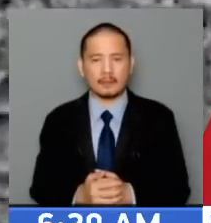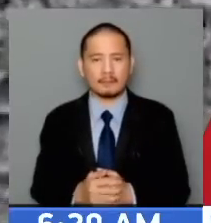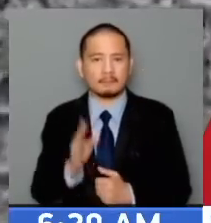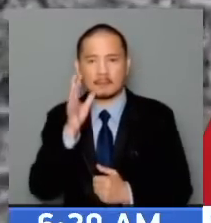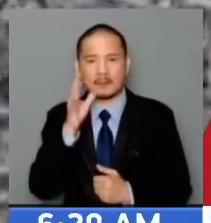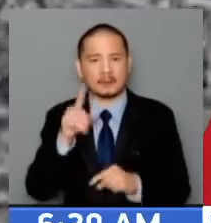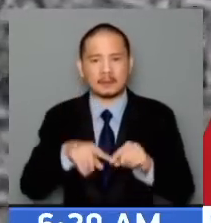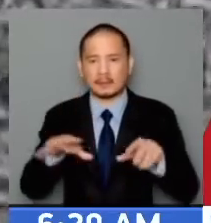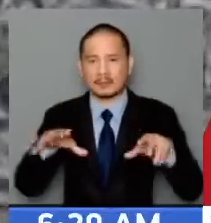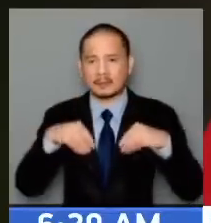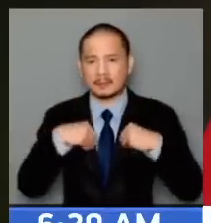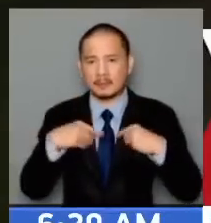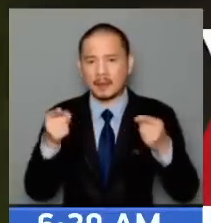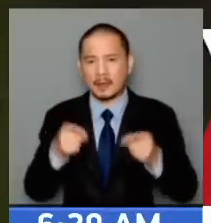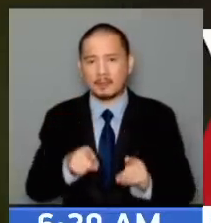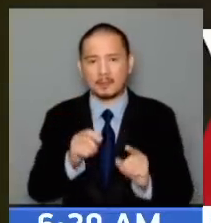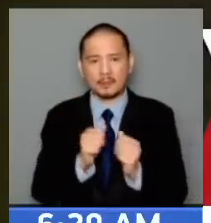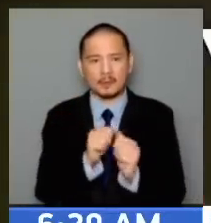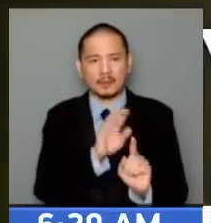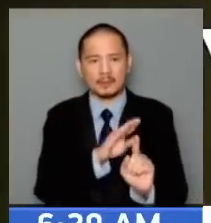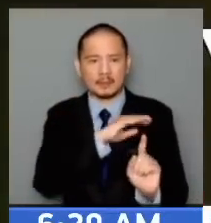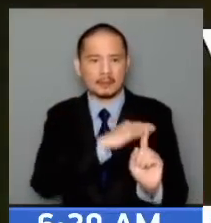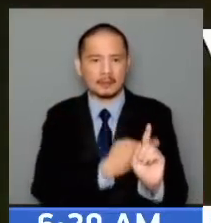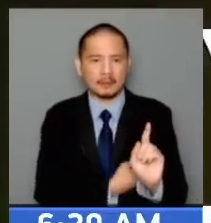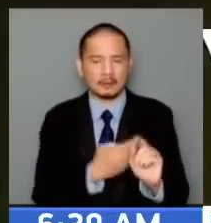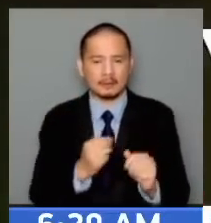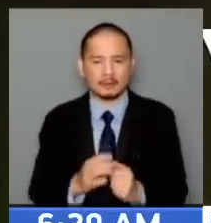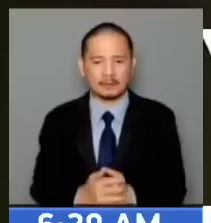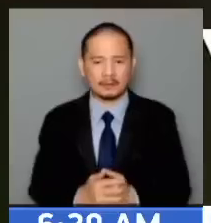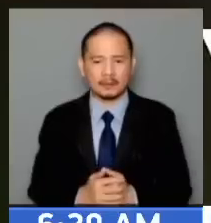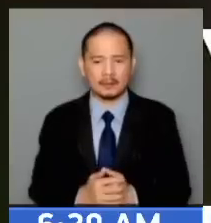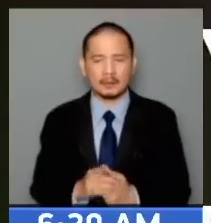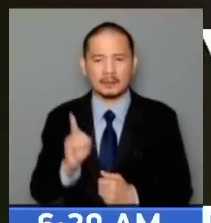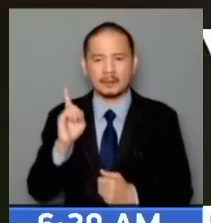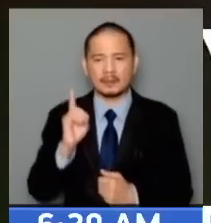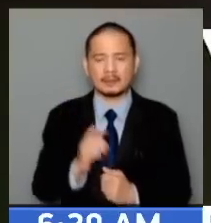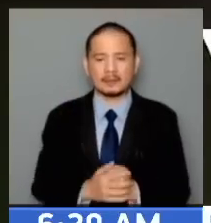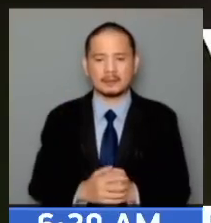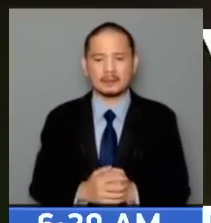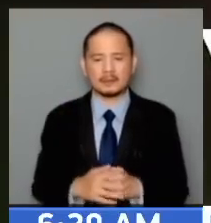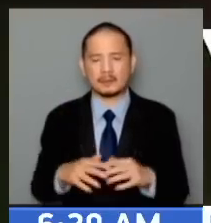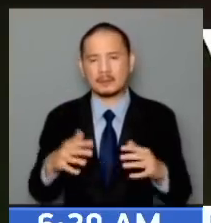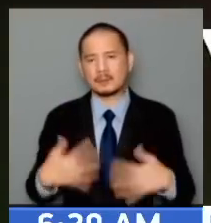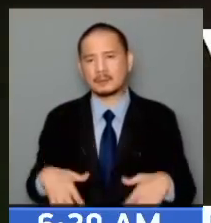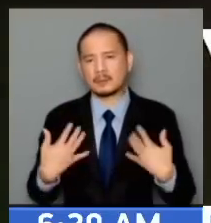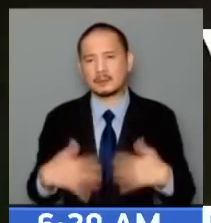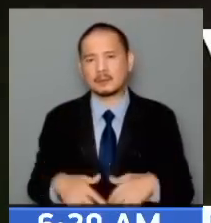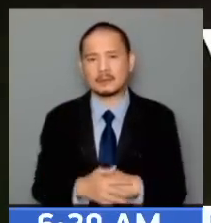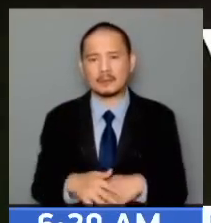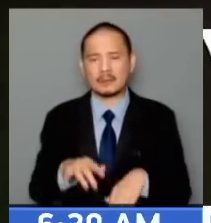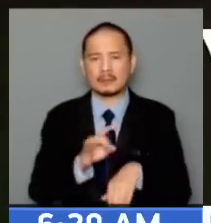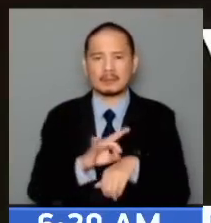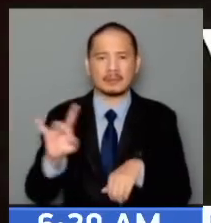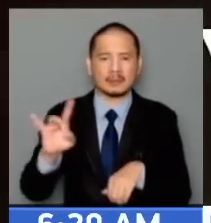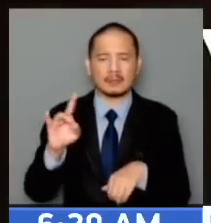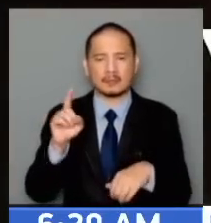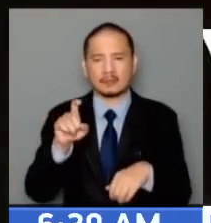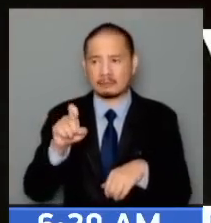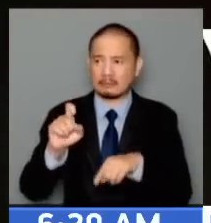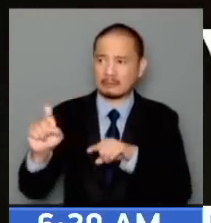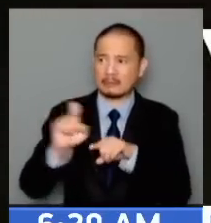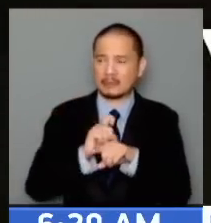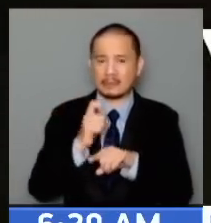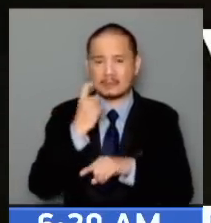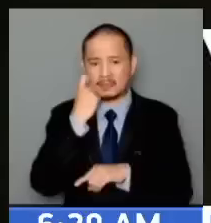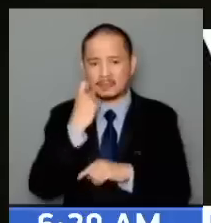sa kanyang panganay na anak. Katonto din gawa siya. Abi na kung okay lang mga alas otso beauty. Wala po siya nananghid kung asa nga wala, isko.